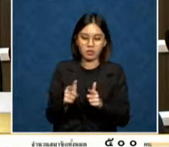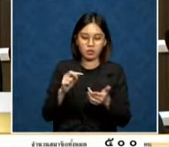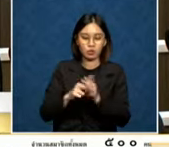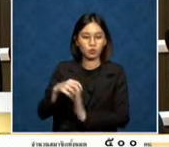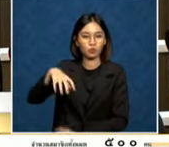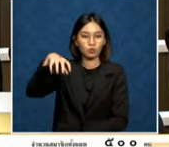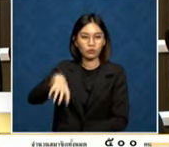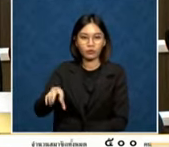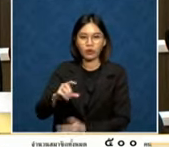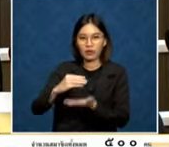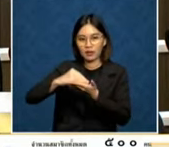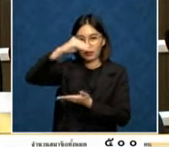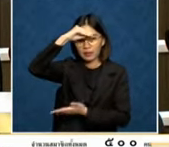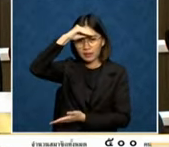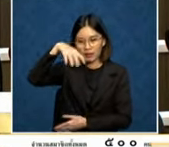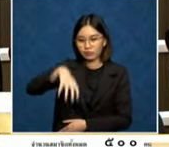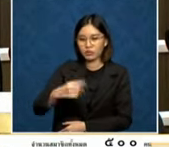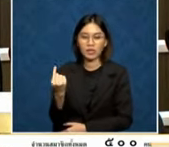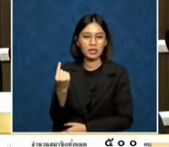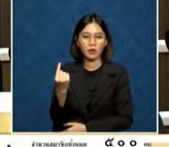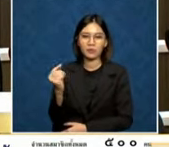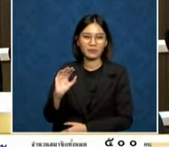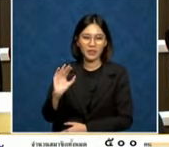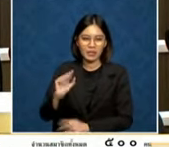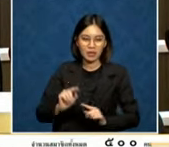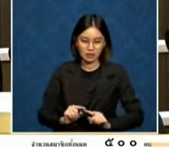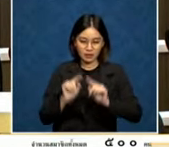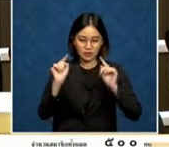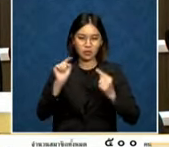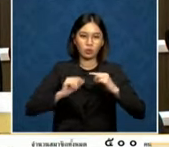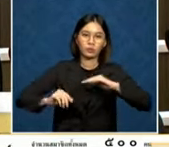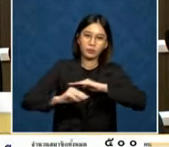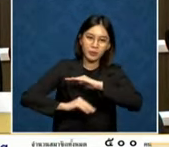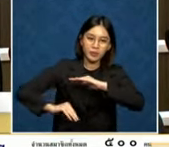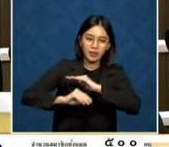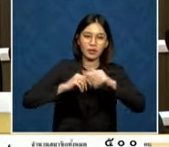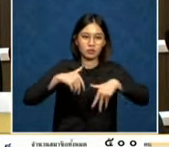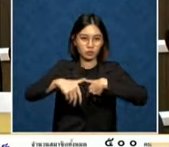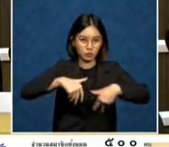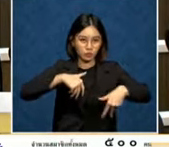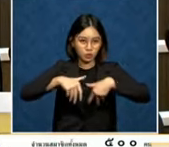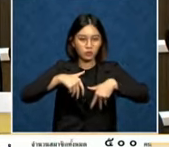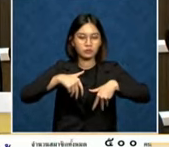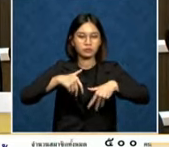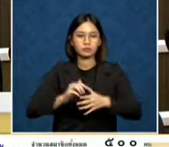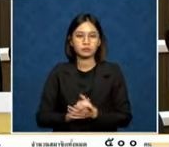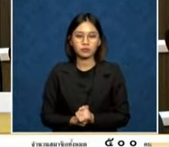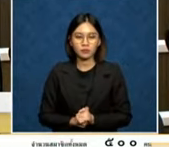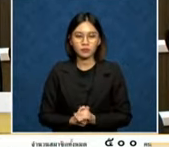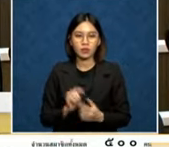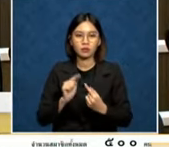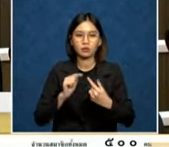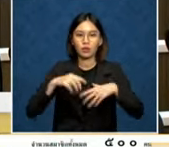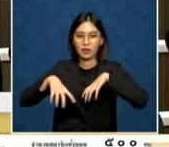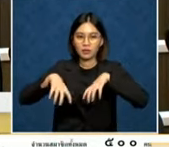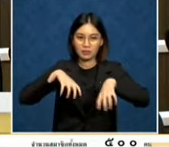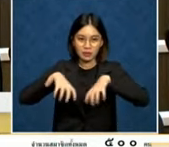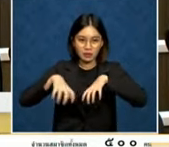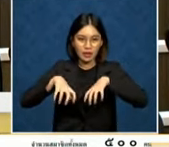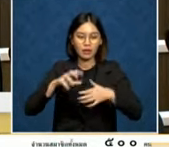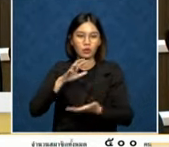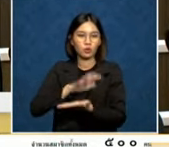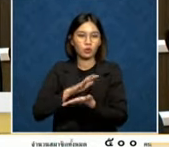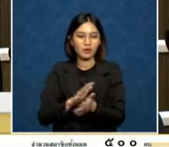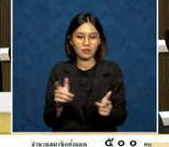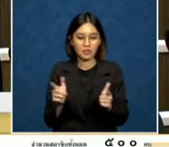สถานศึกษาเท่านั้นนะคะแต่ยังเป็นรากฐานของชุมชนอีกด้วยการบริหารจัดการโรง